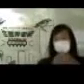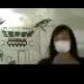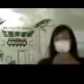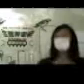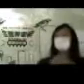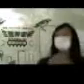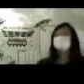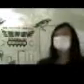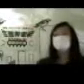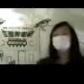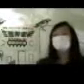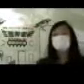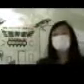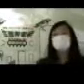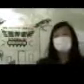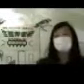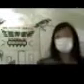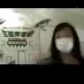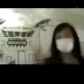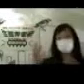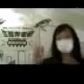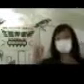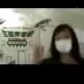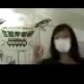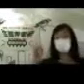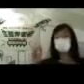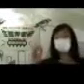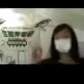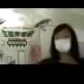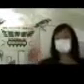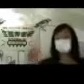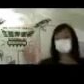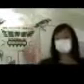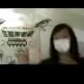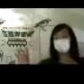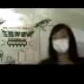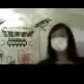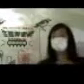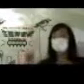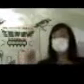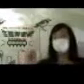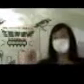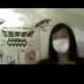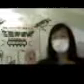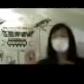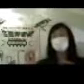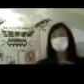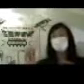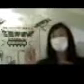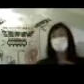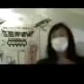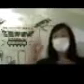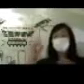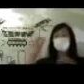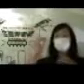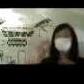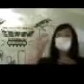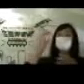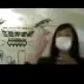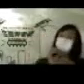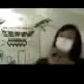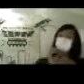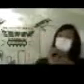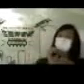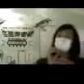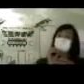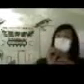就有一日咧，咁就有一隻雀仔啦。咁咧佢就食完一個細葉蓉嘅果實之後咧，咁就企咗喺呢